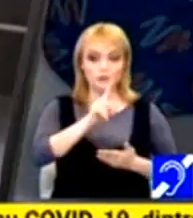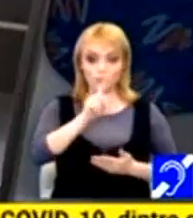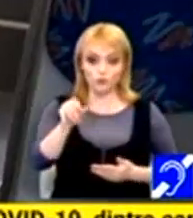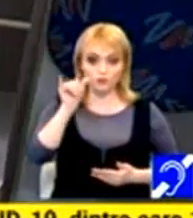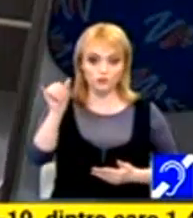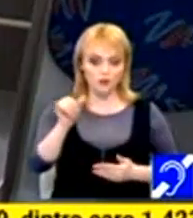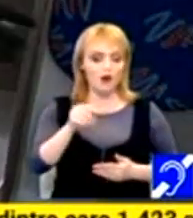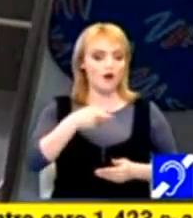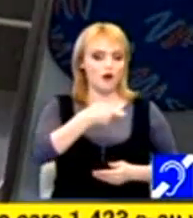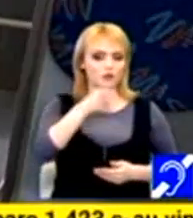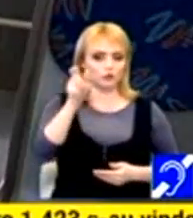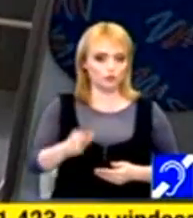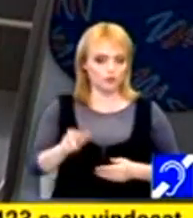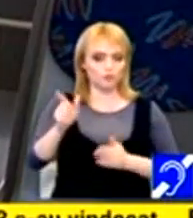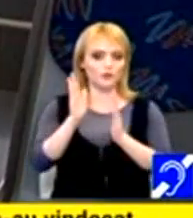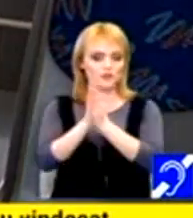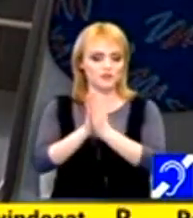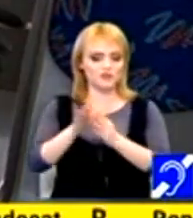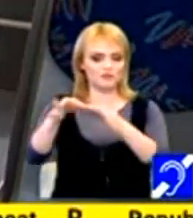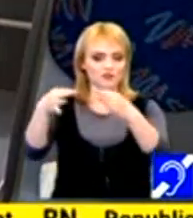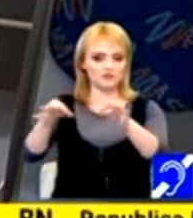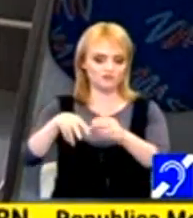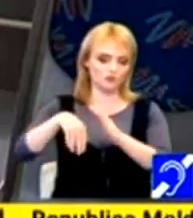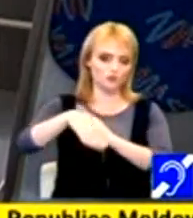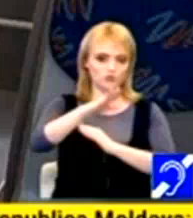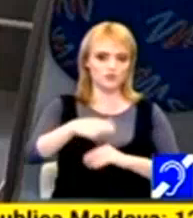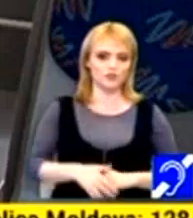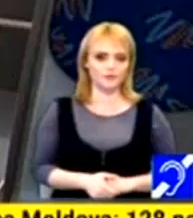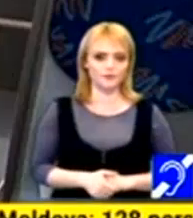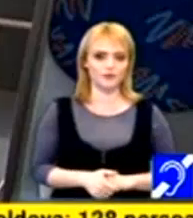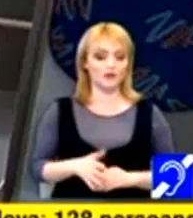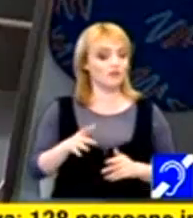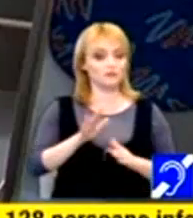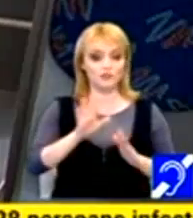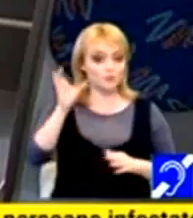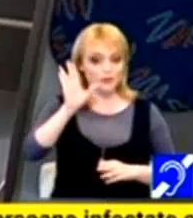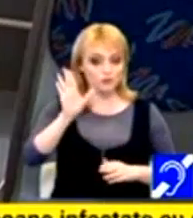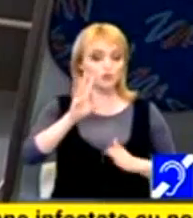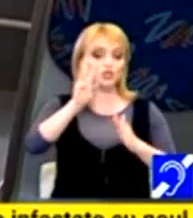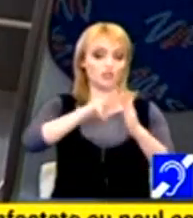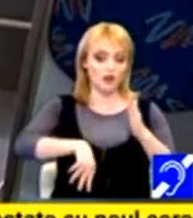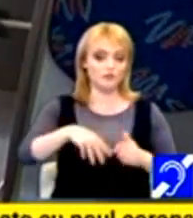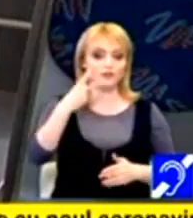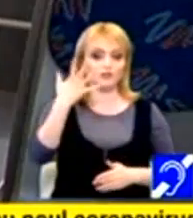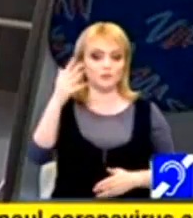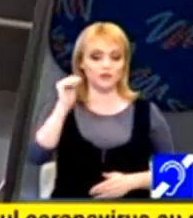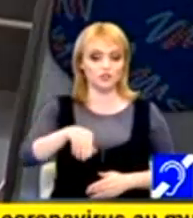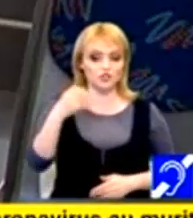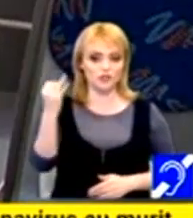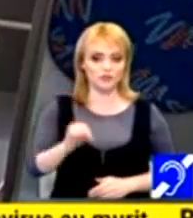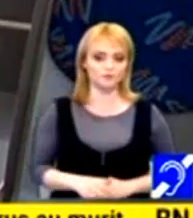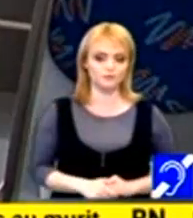taxator să coboare. În același timp, ei pot primi și amenzi în valoare de până la 25.000 de lei dacă nu au echipamente